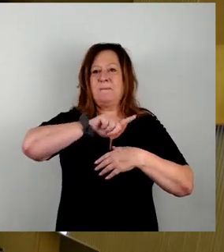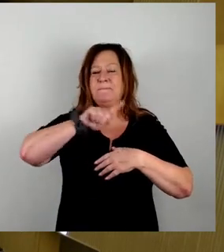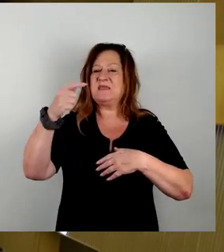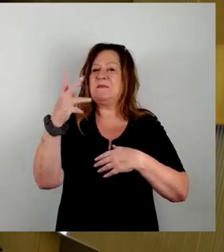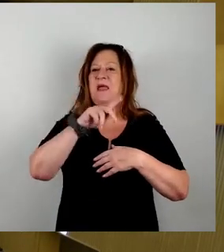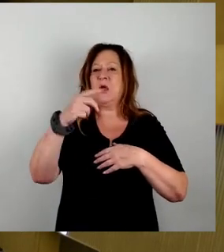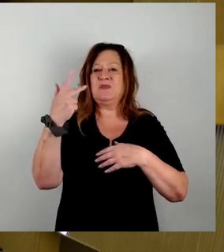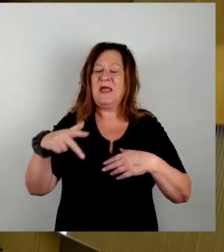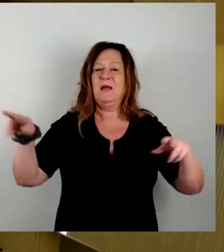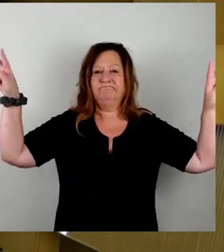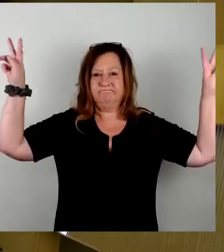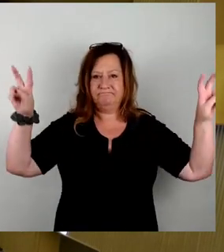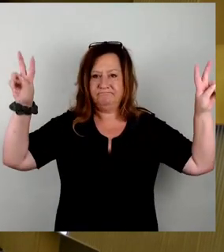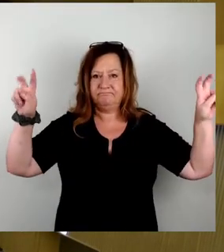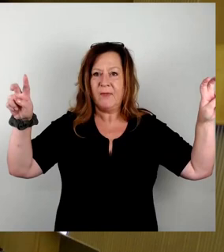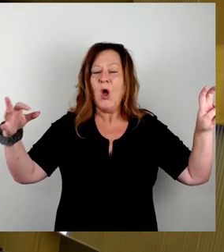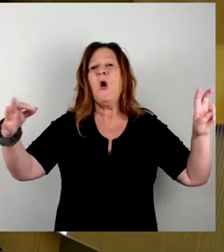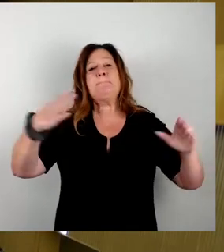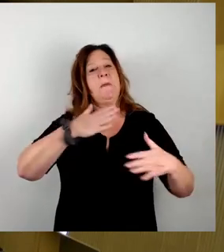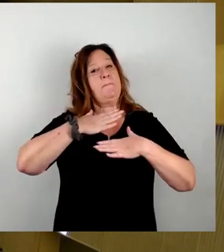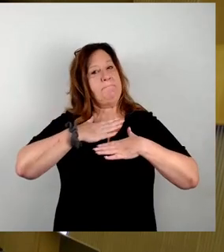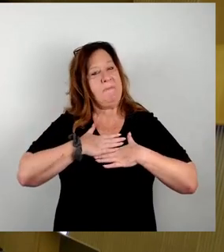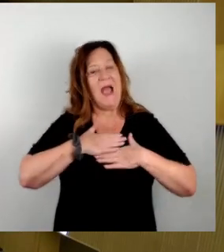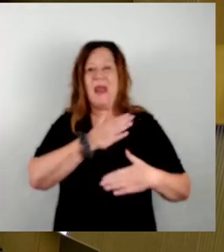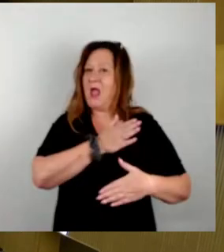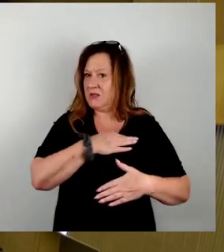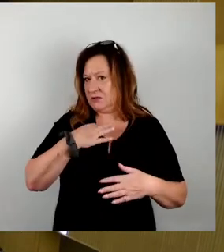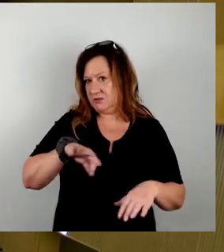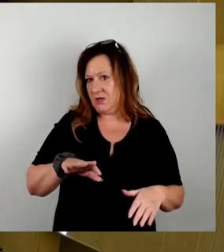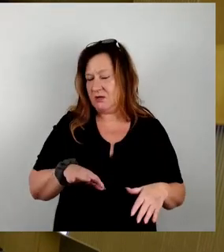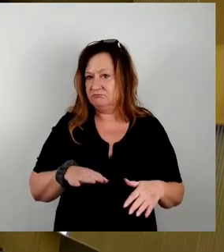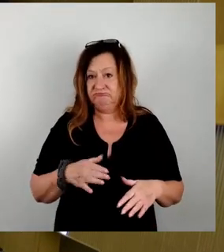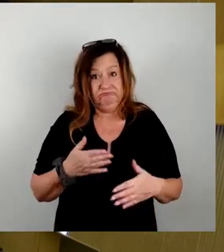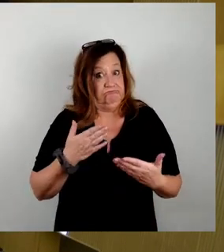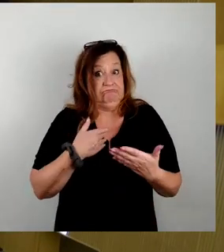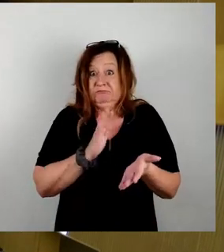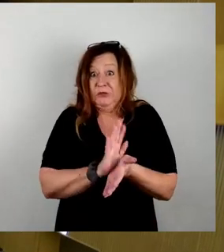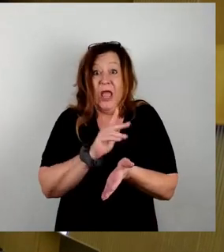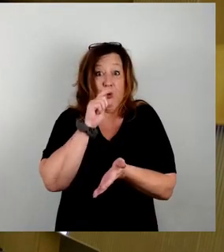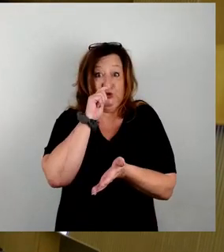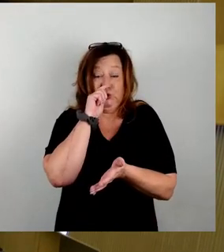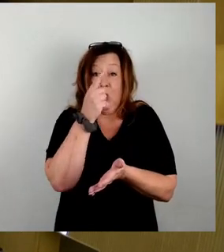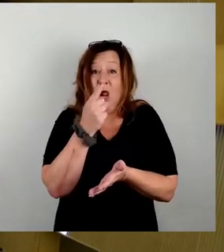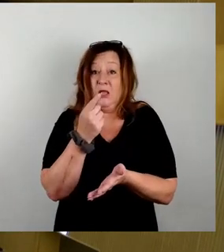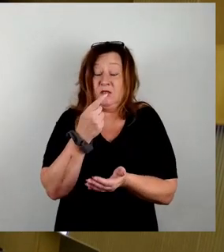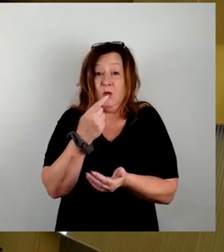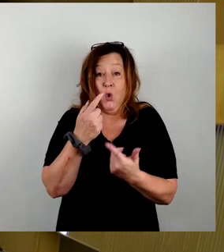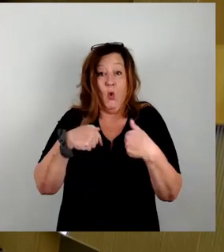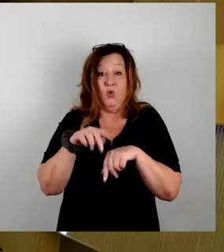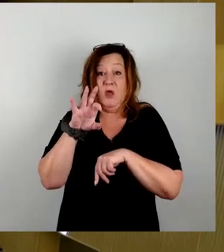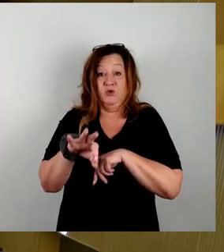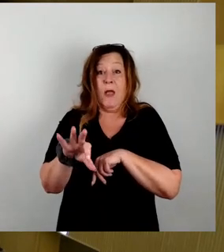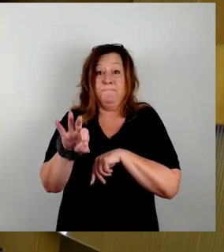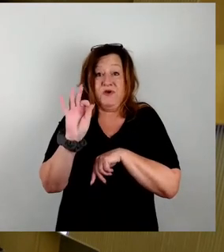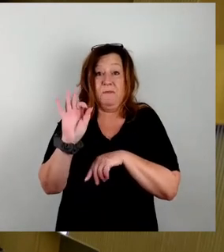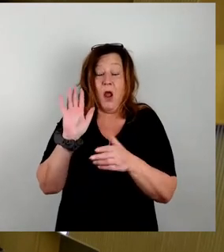ist uns ein Herzensanliegen, auch mir auch ein Herzensanliegen. Wir waren sehr stolz und wir sind sehr stolz, dass wir als eine Stadt auch ausgewählt worden sind, als eine von